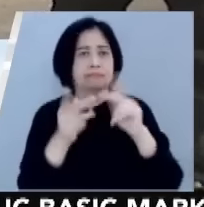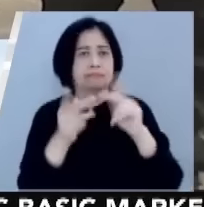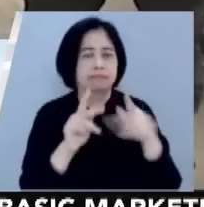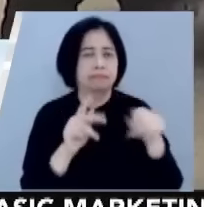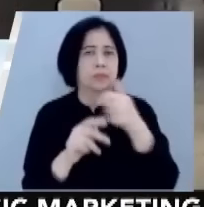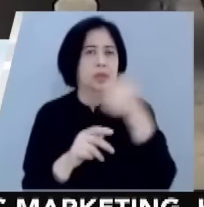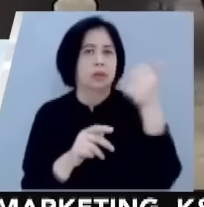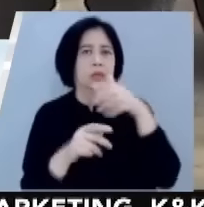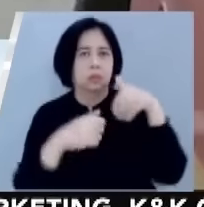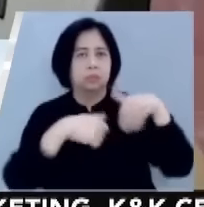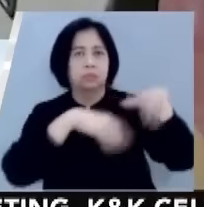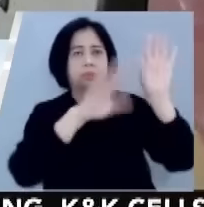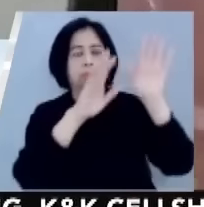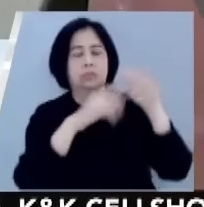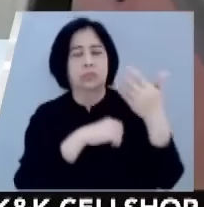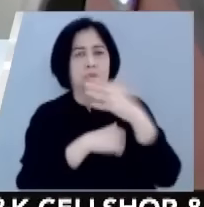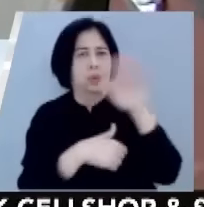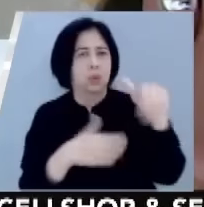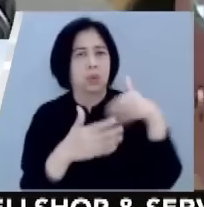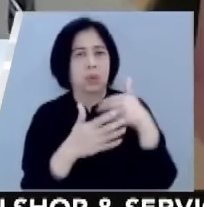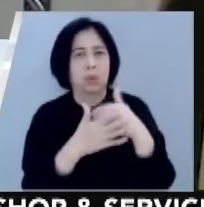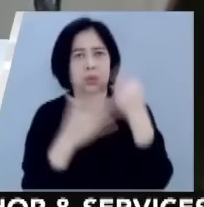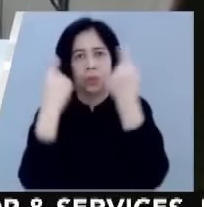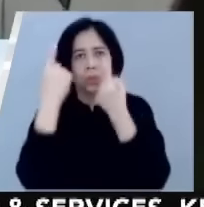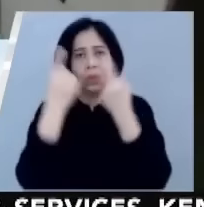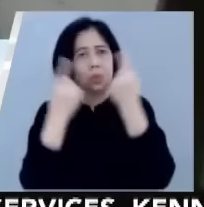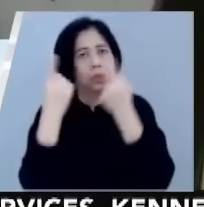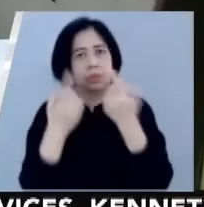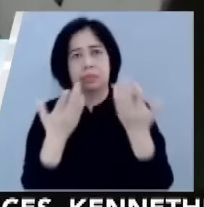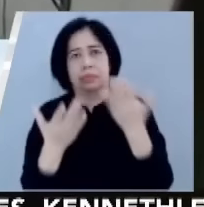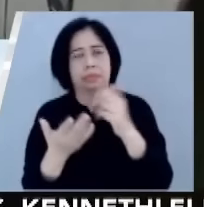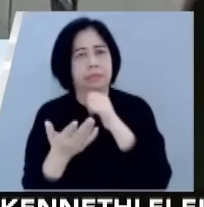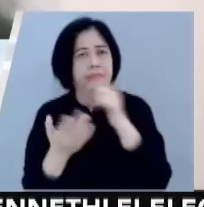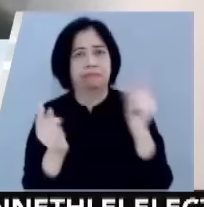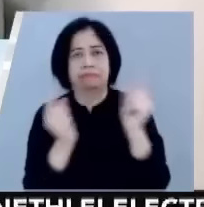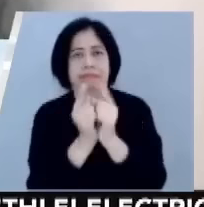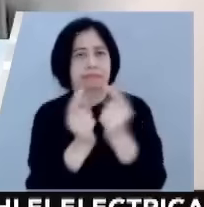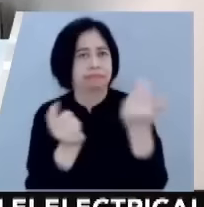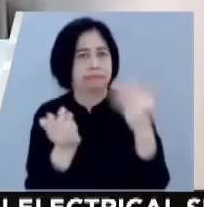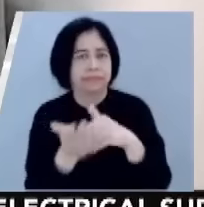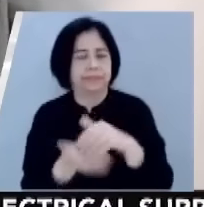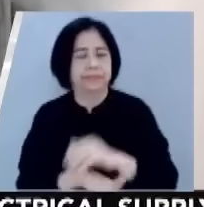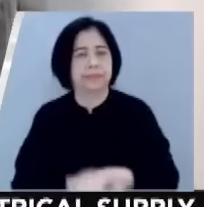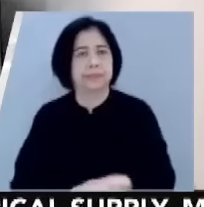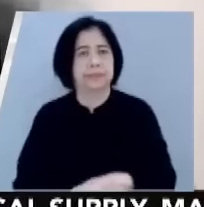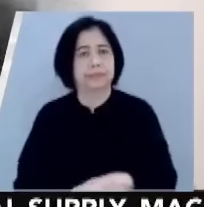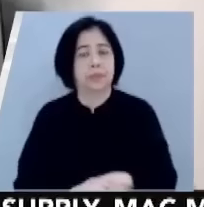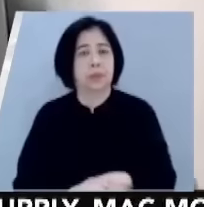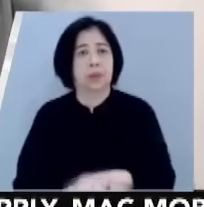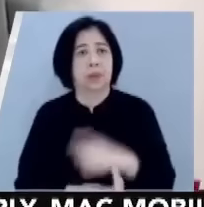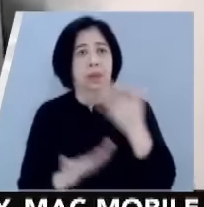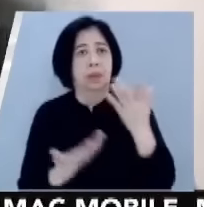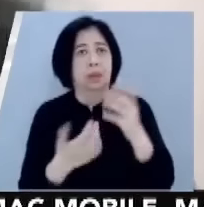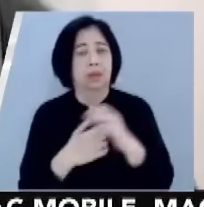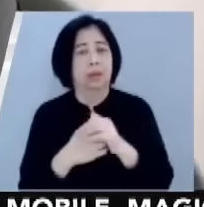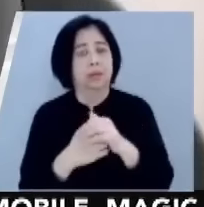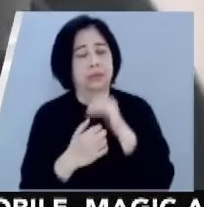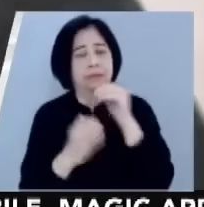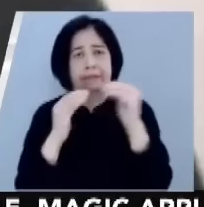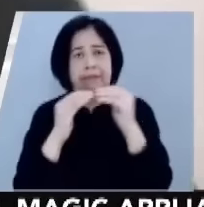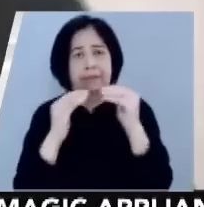ide-deport. Lahat nangangambang hindi na magkakasamang muli. Ang unfair po kasi nila.